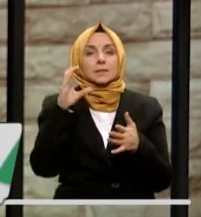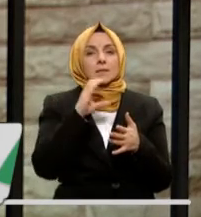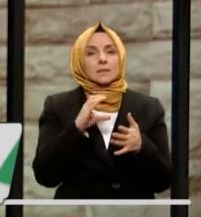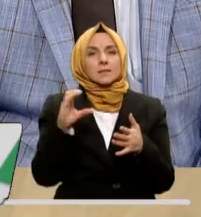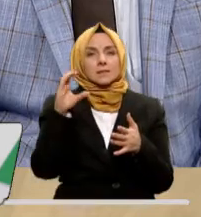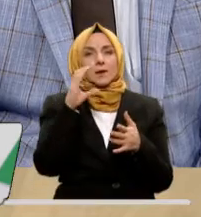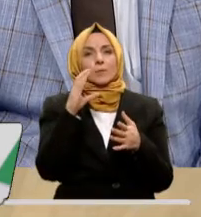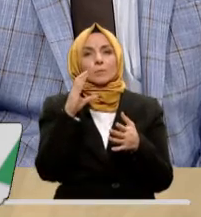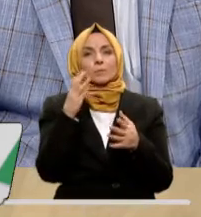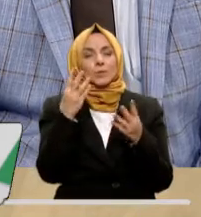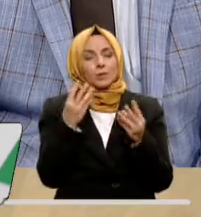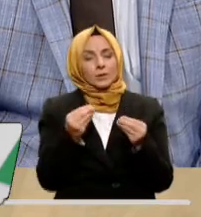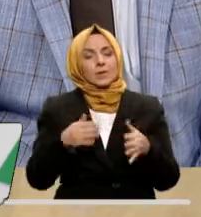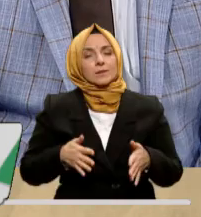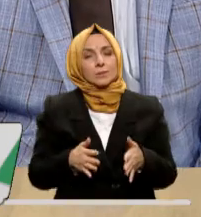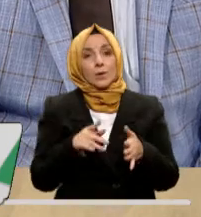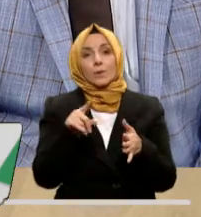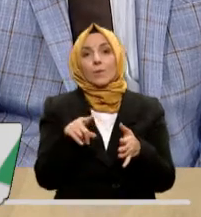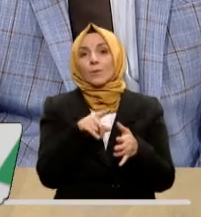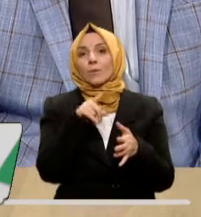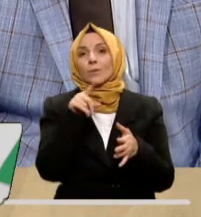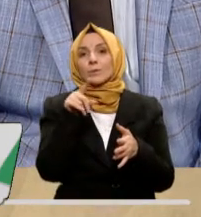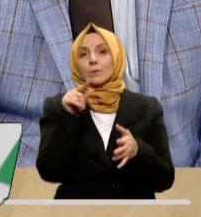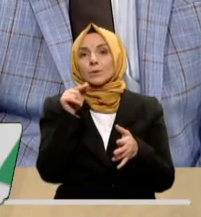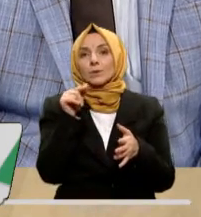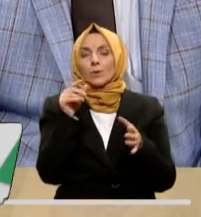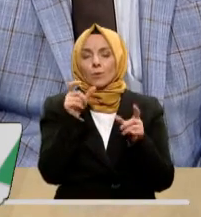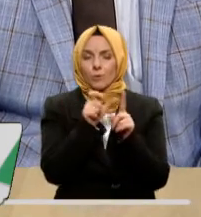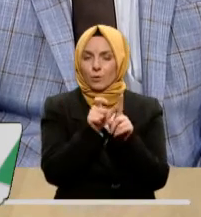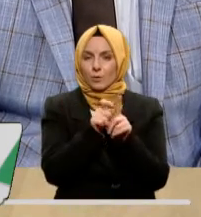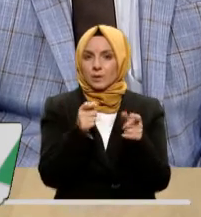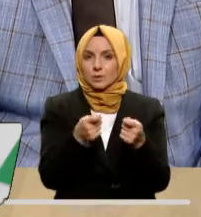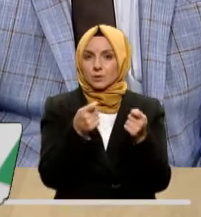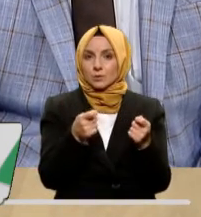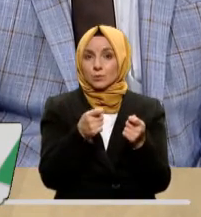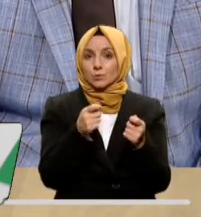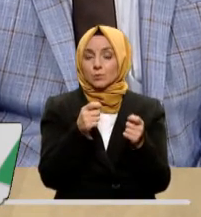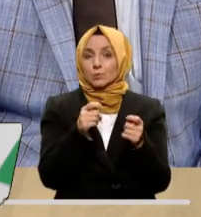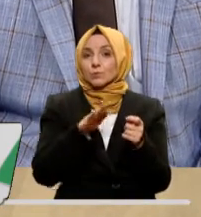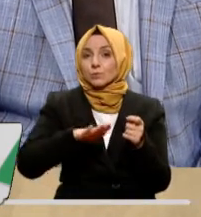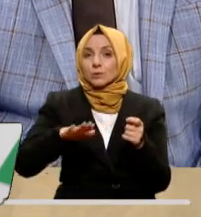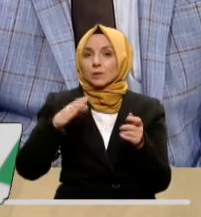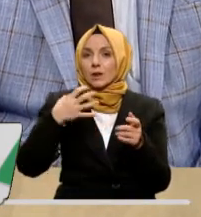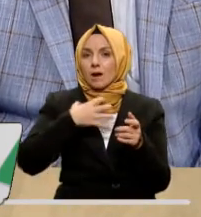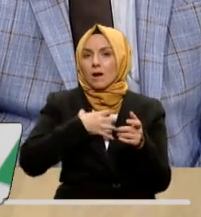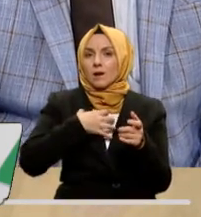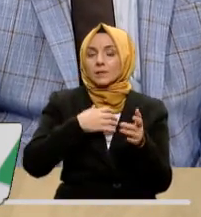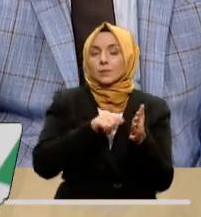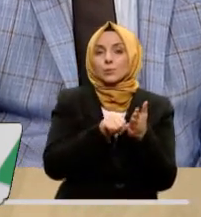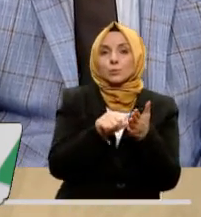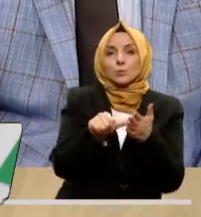üzerine doğar zaten onların o fotoğraflarını muhafaza etmeye çalışıyoruz çocuklara ait Bütün yayınlarımız da o